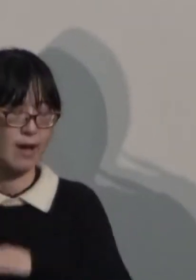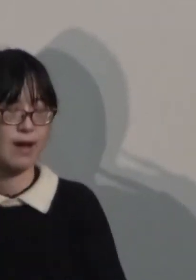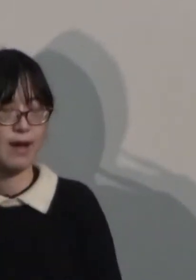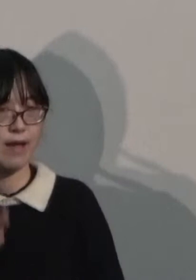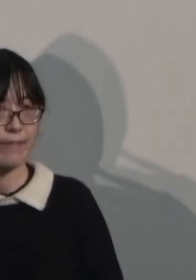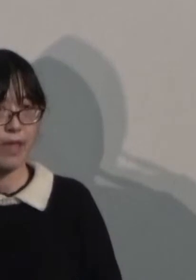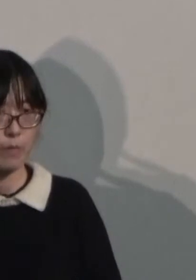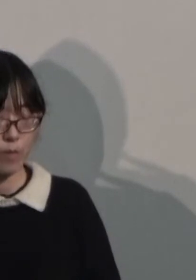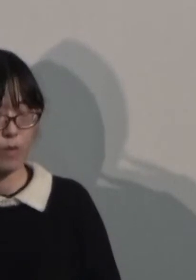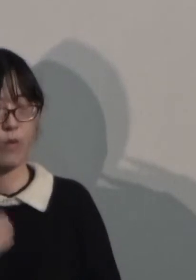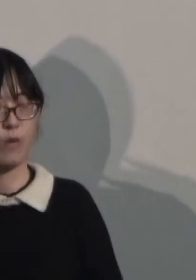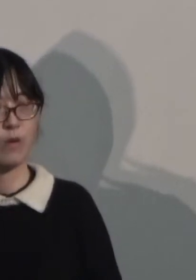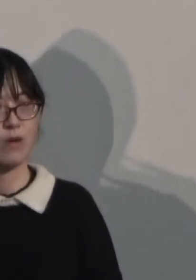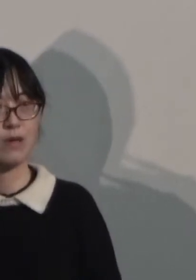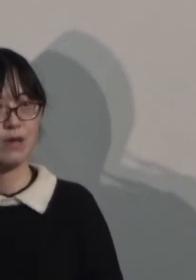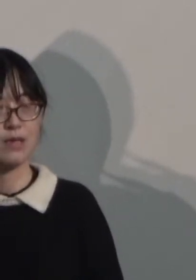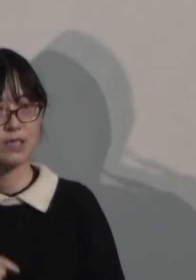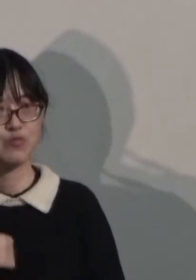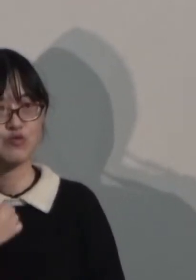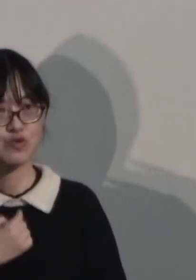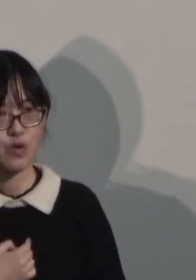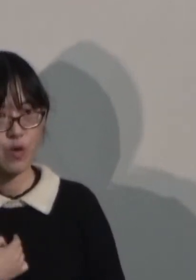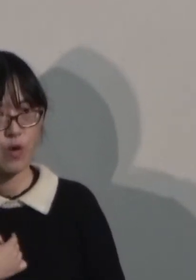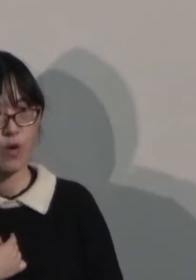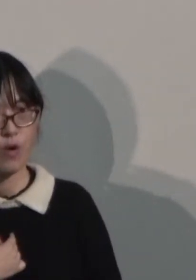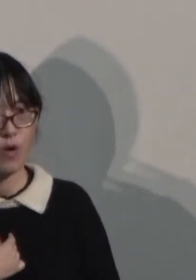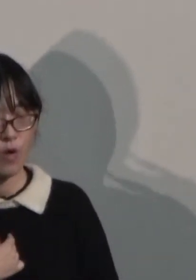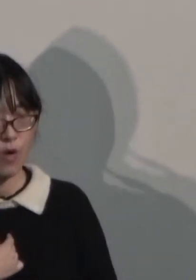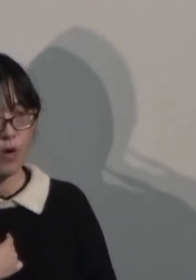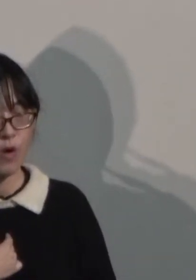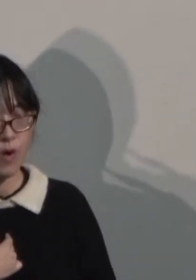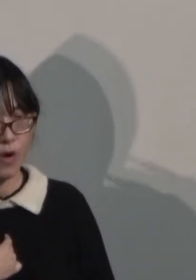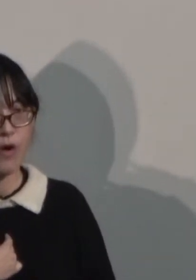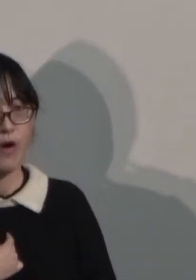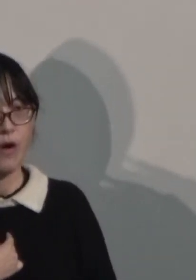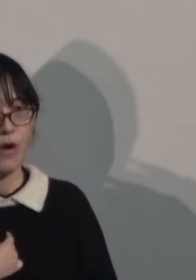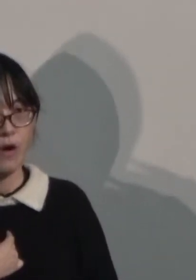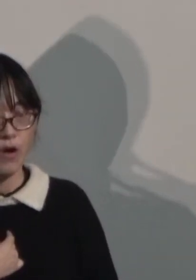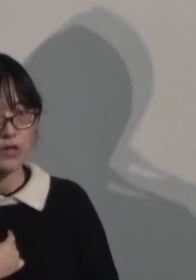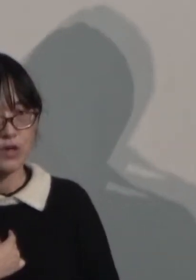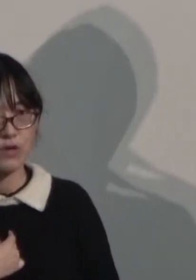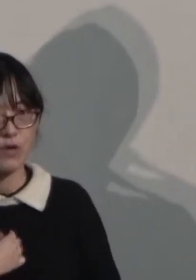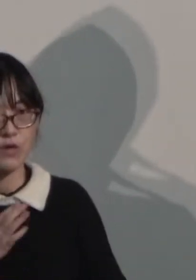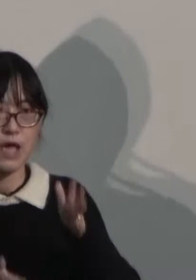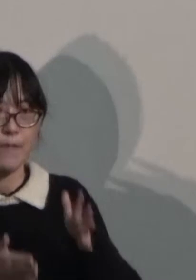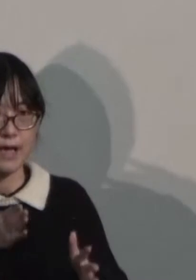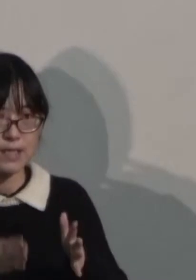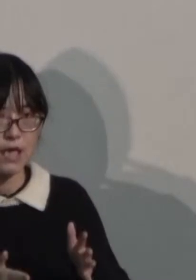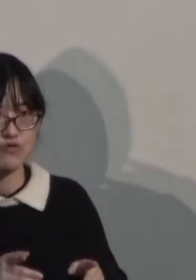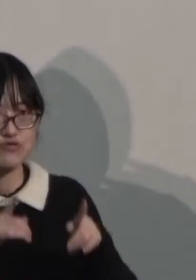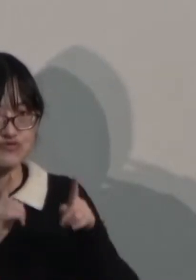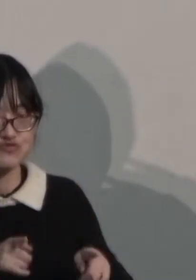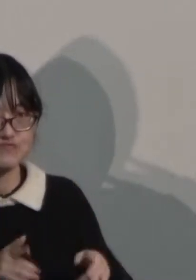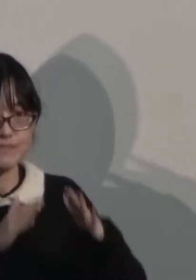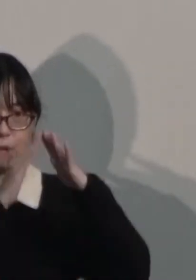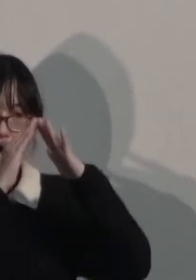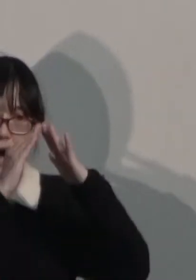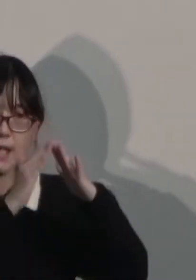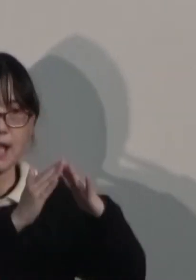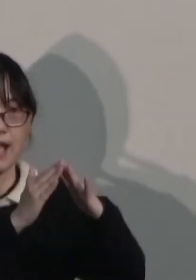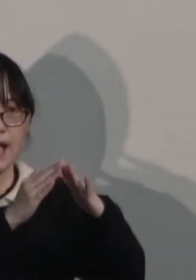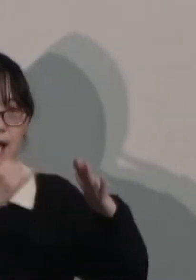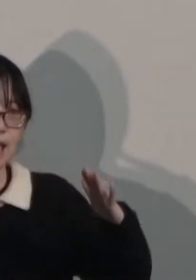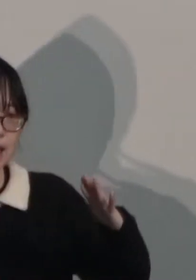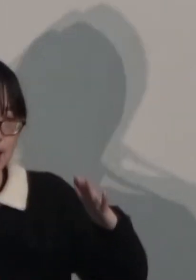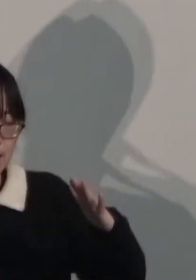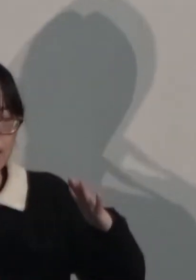でも自分の家畜小屋なら自由に使ってもいいですよと言ってく